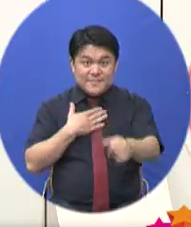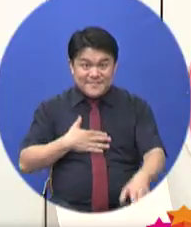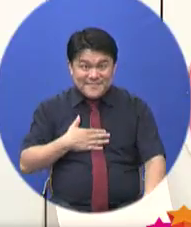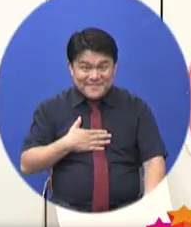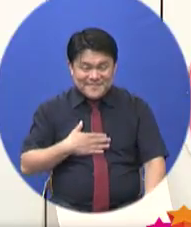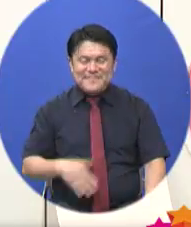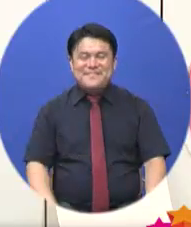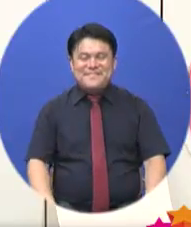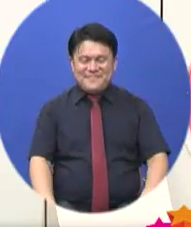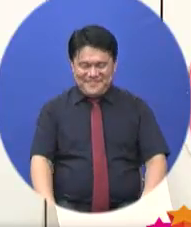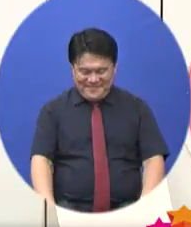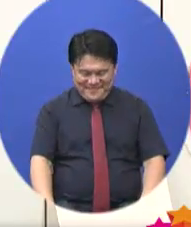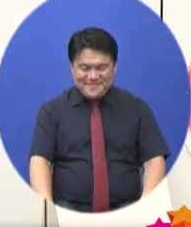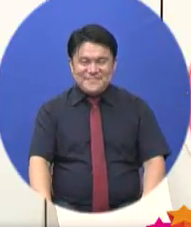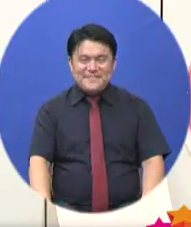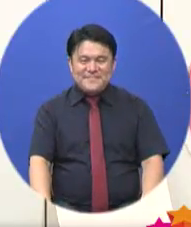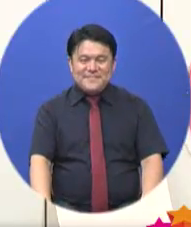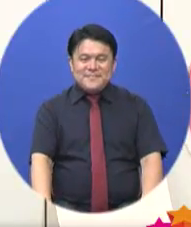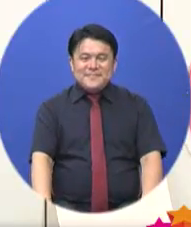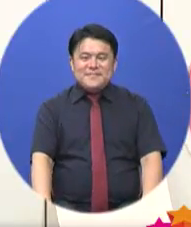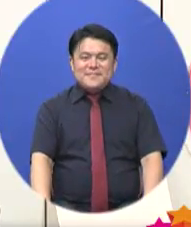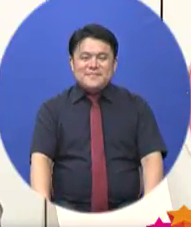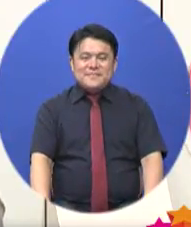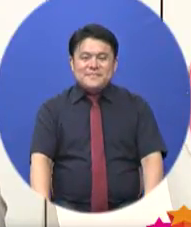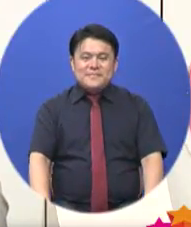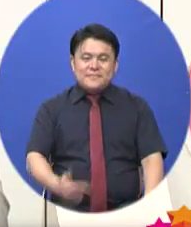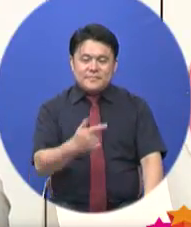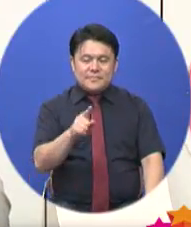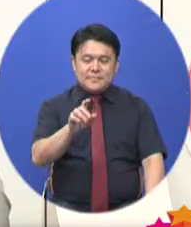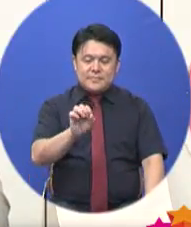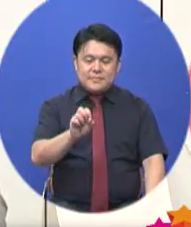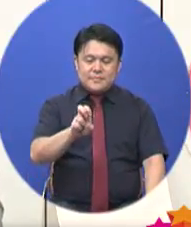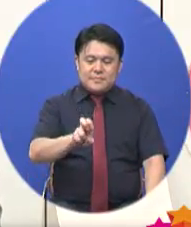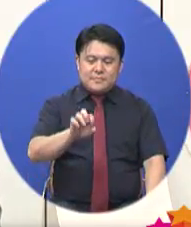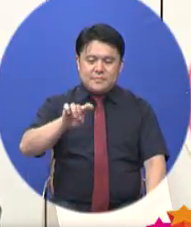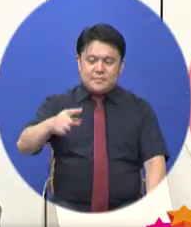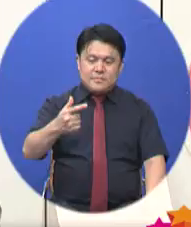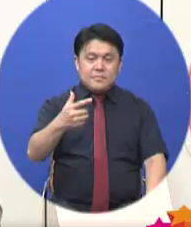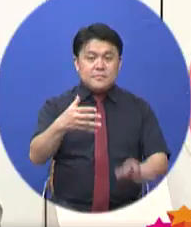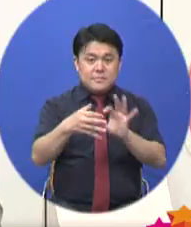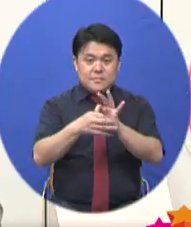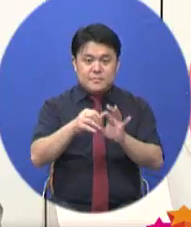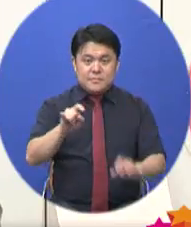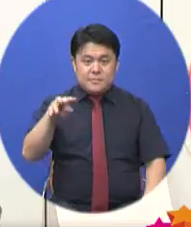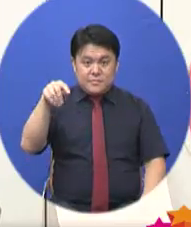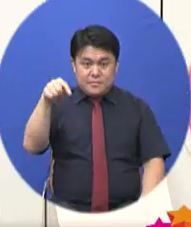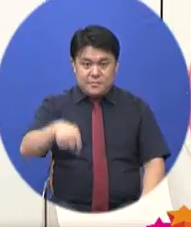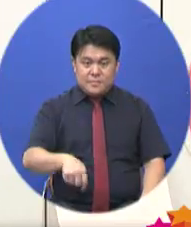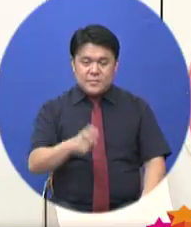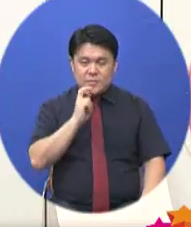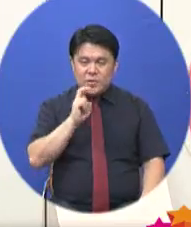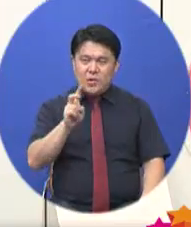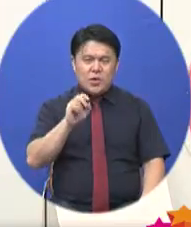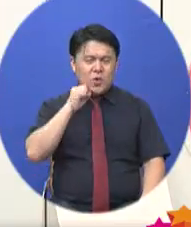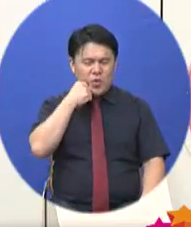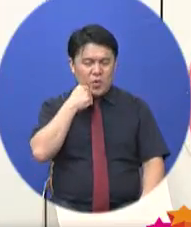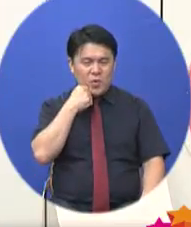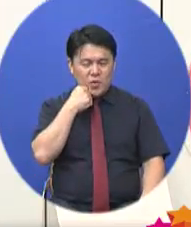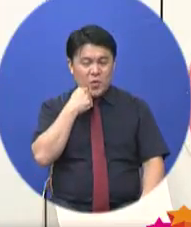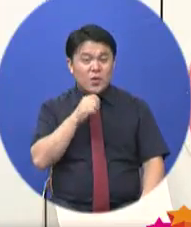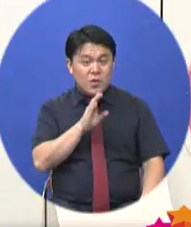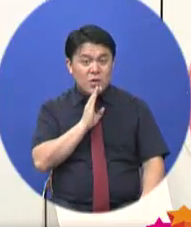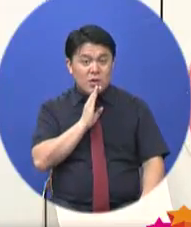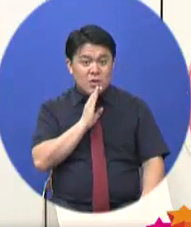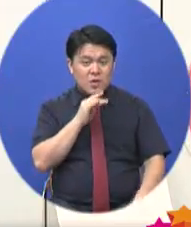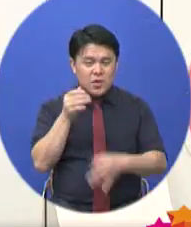불러주시기 바라겠습니다. 네. 네. 그 남원의 애수 노래가 그 잘 그 좀 까닭스러운